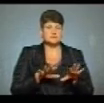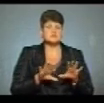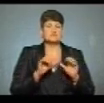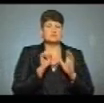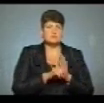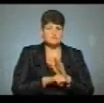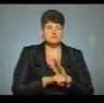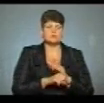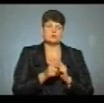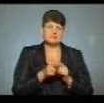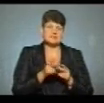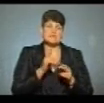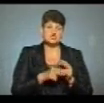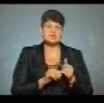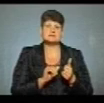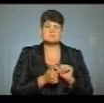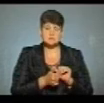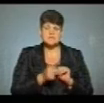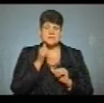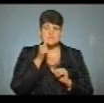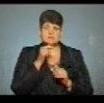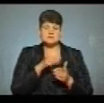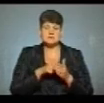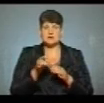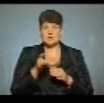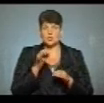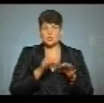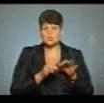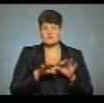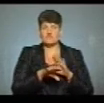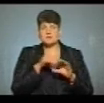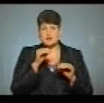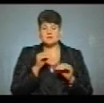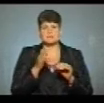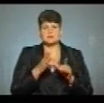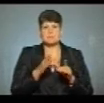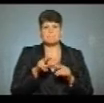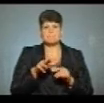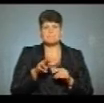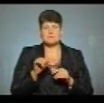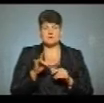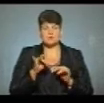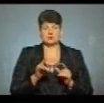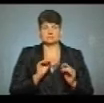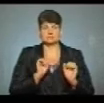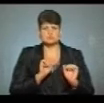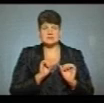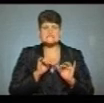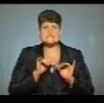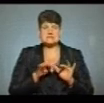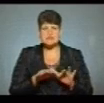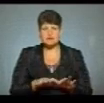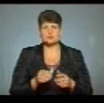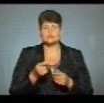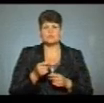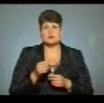в них закінчилася зміна. Завтра міськрайонний суд обиратиме підозрюваному міру запобіжного заходу. Про це повідомив речник Нацполіції